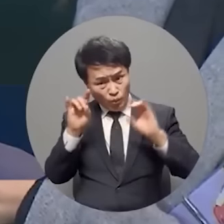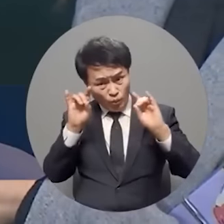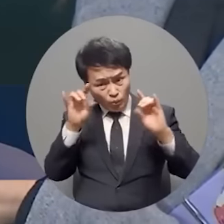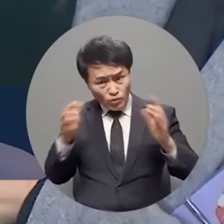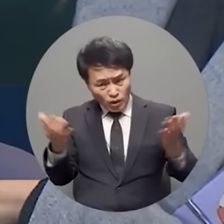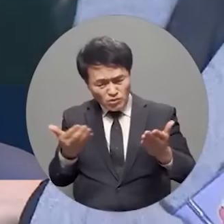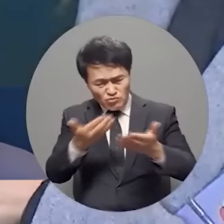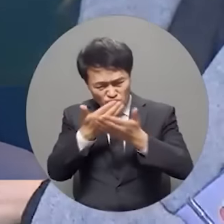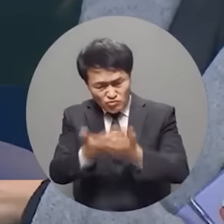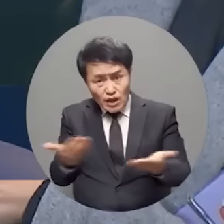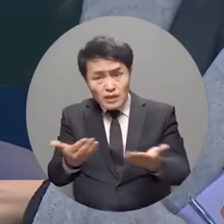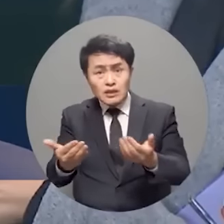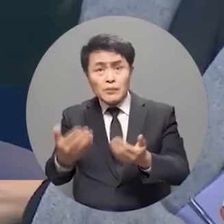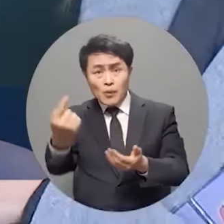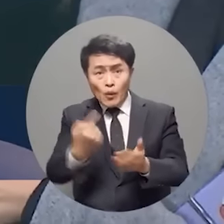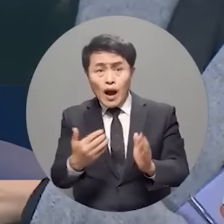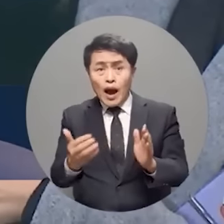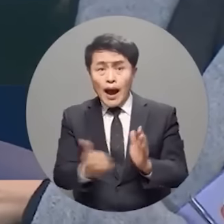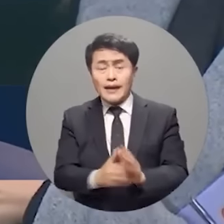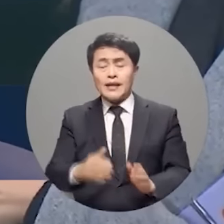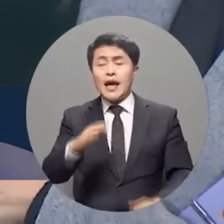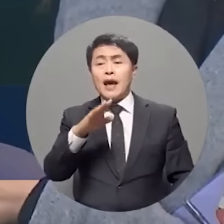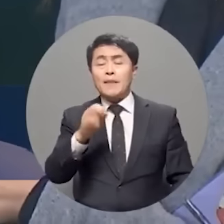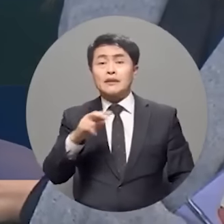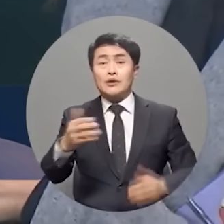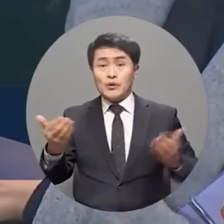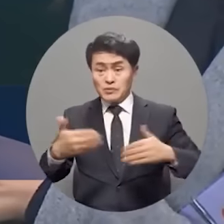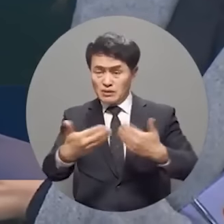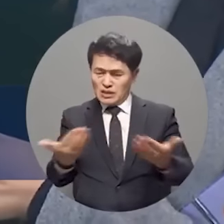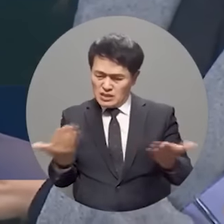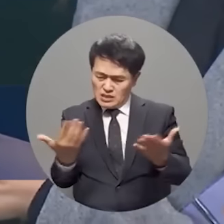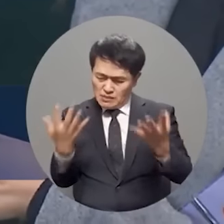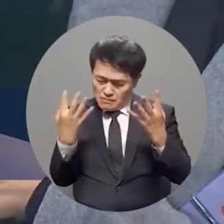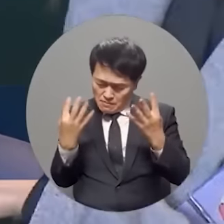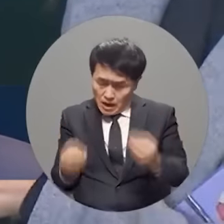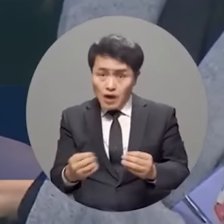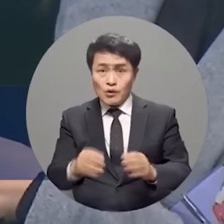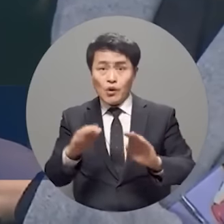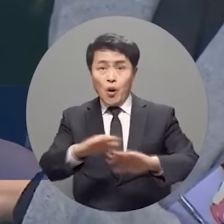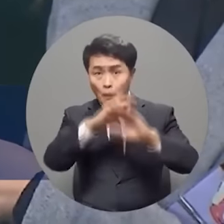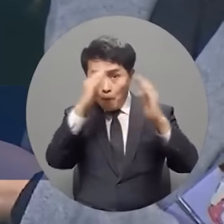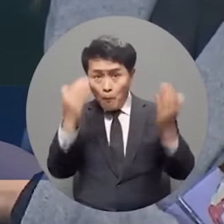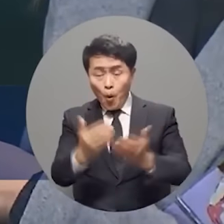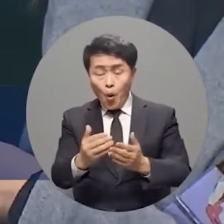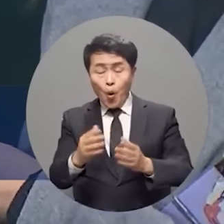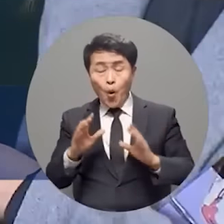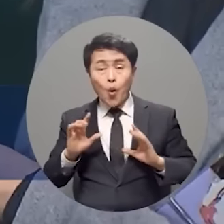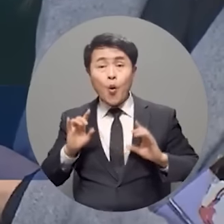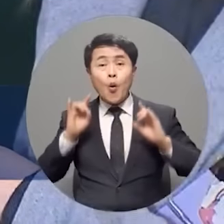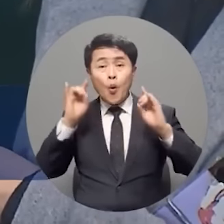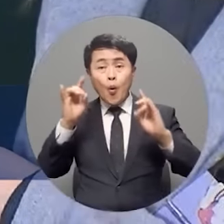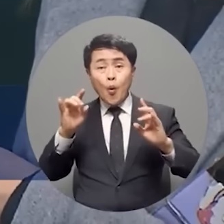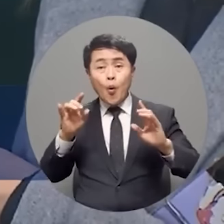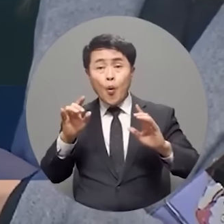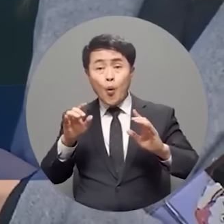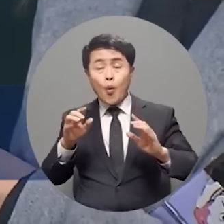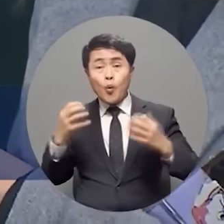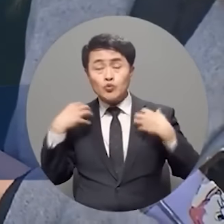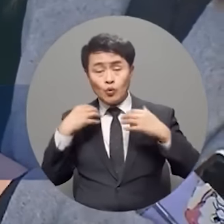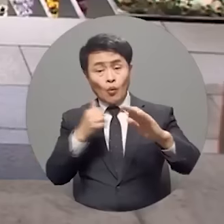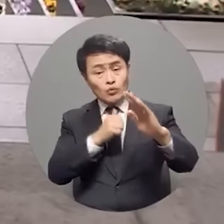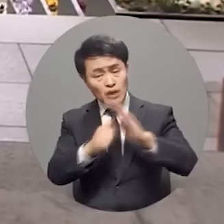협력 관련 업무로 상당히 일이 많은 것 같고요 무가 전부 다 호주 대사로서 해야 할 중요한